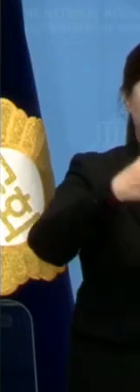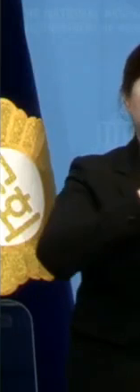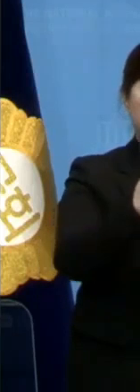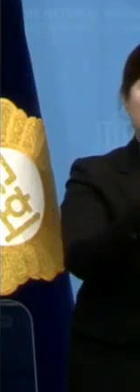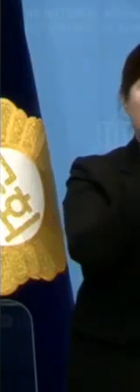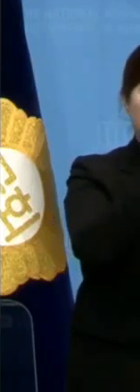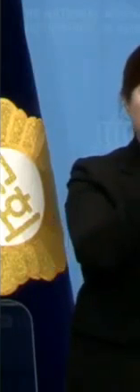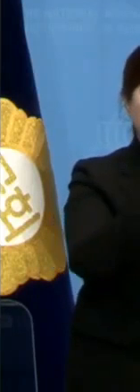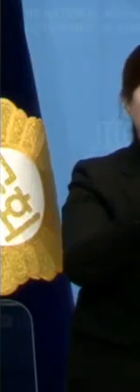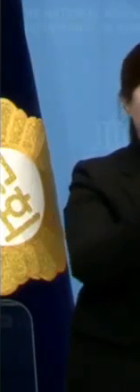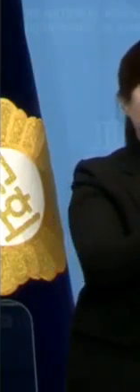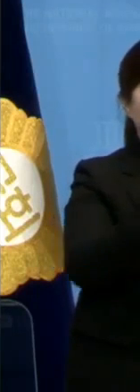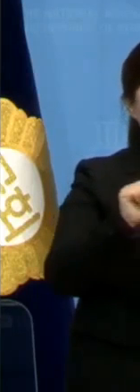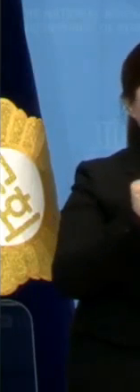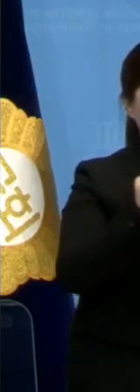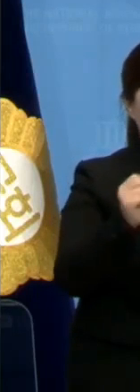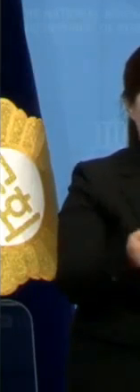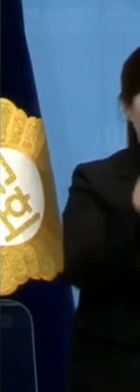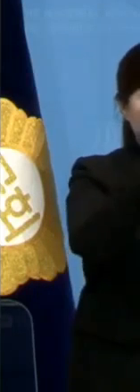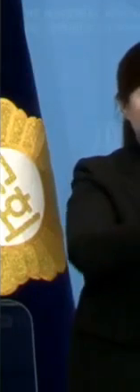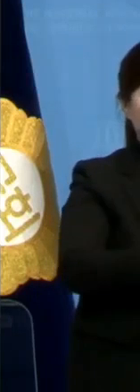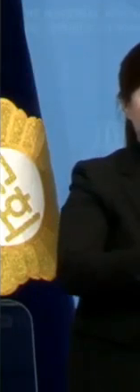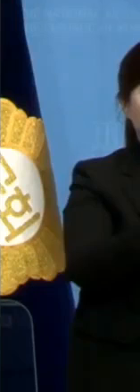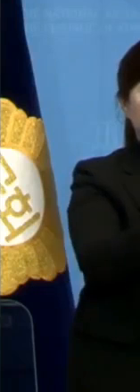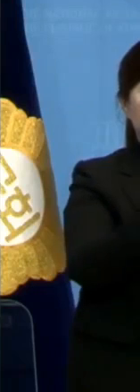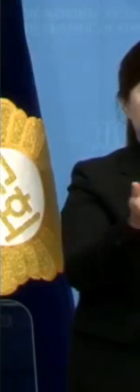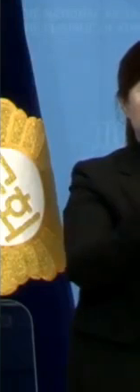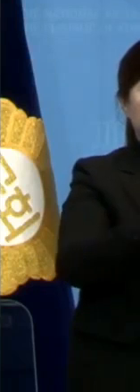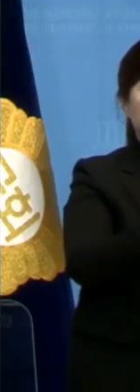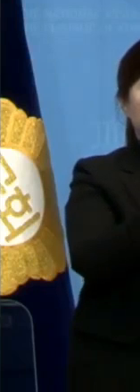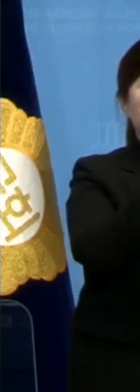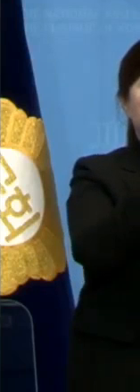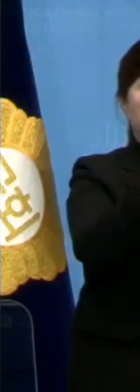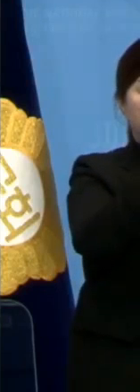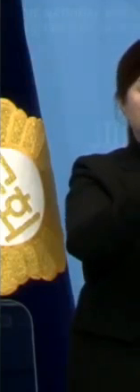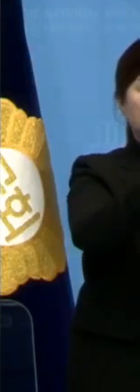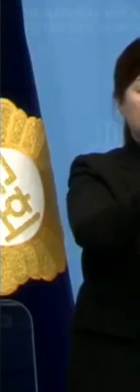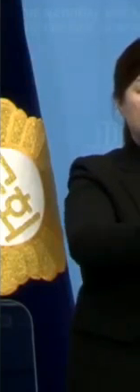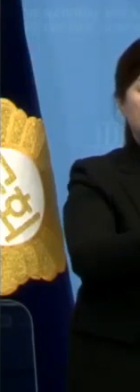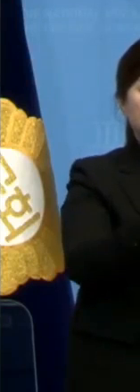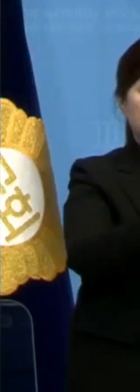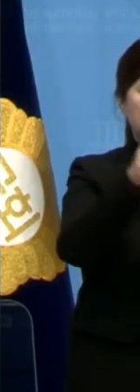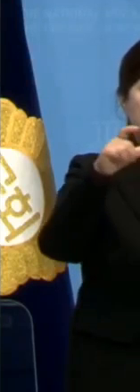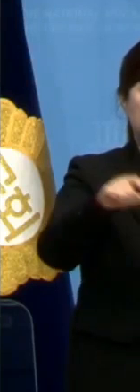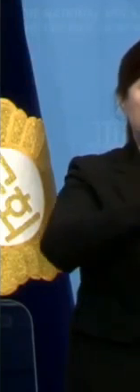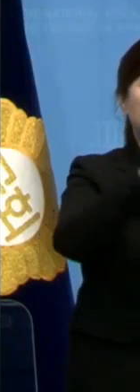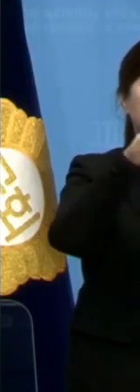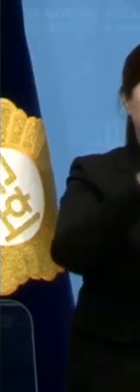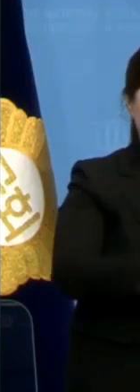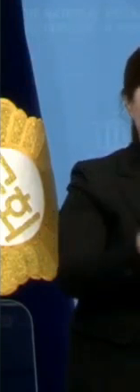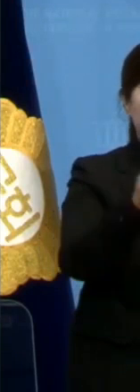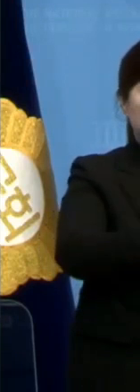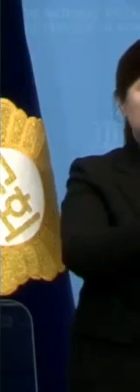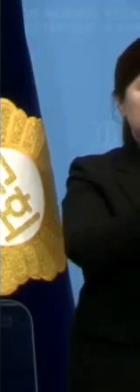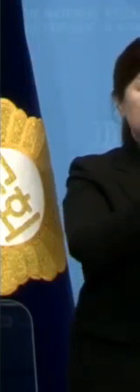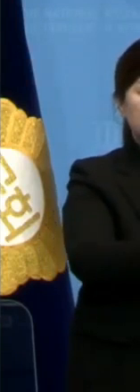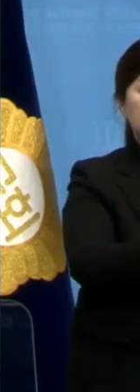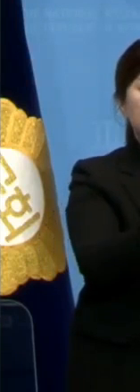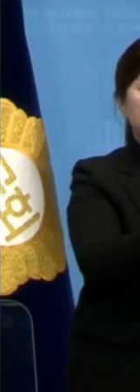시민안전보험은 코로나19 확진으로 피해를 본 시민을 지원하기 위한 보험으로 시 관할구역 내 주민등록을 두고 있는 시민을 대상으로